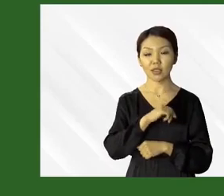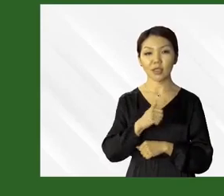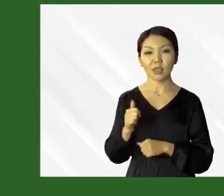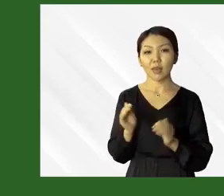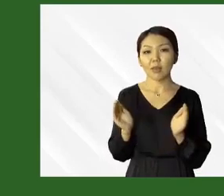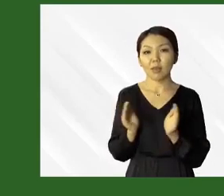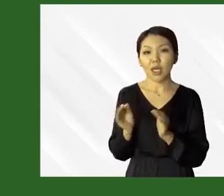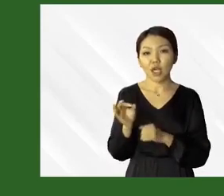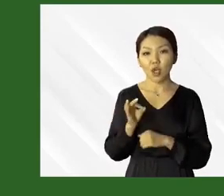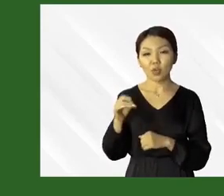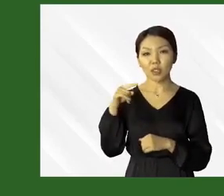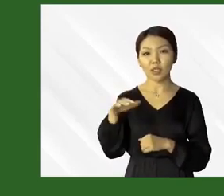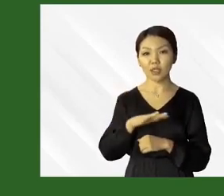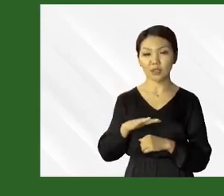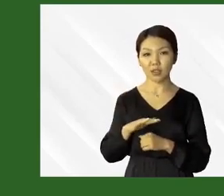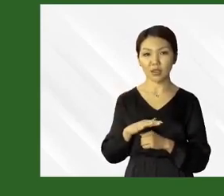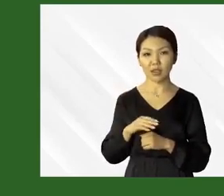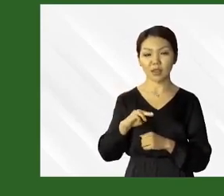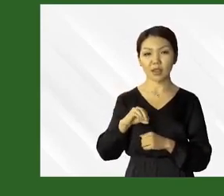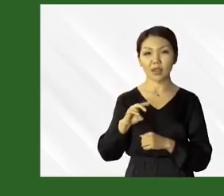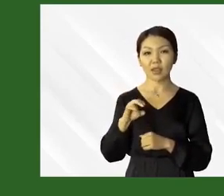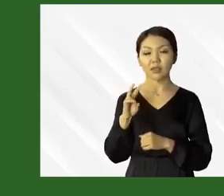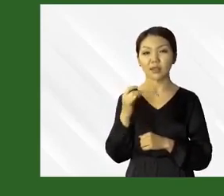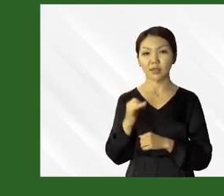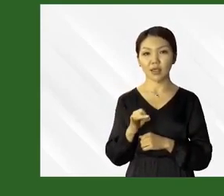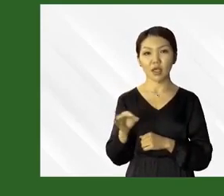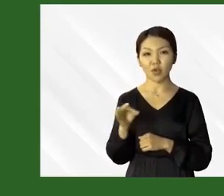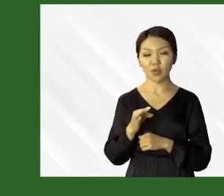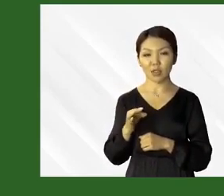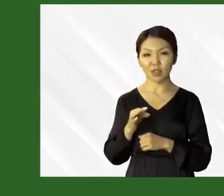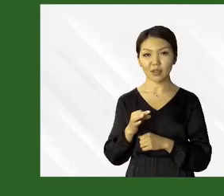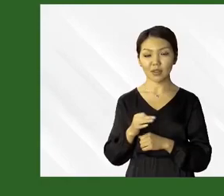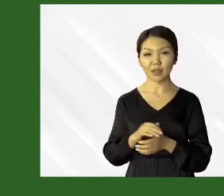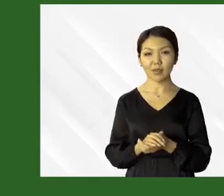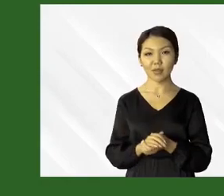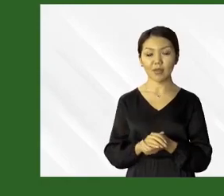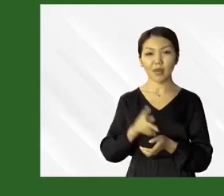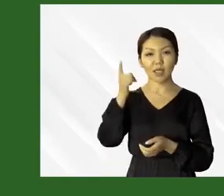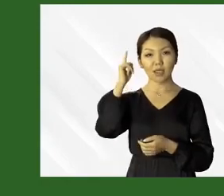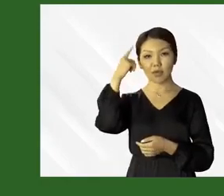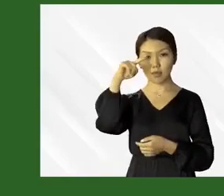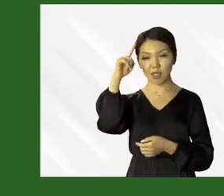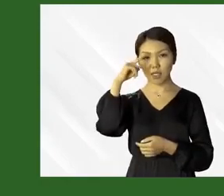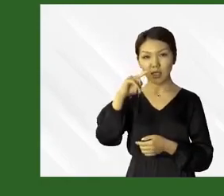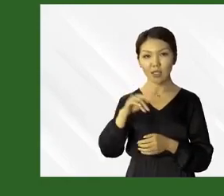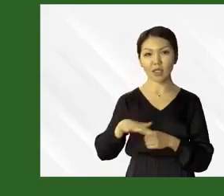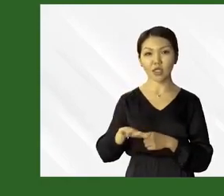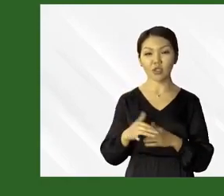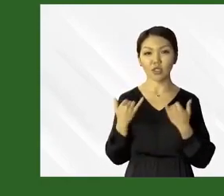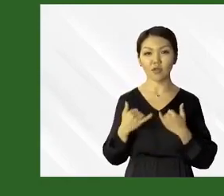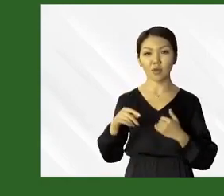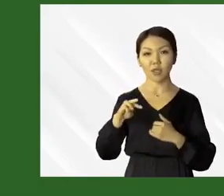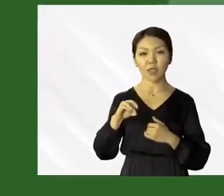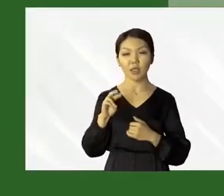самой маленькой области Кыргызстана – Талаской области. По преданию, на территории современной